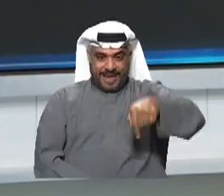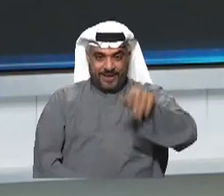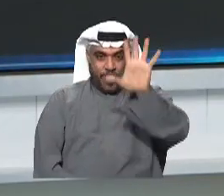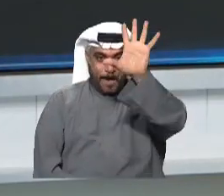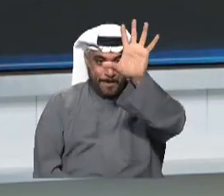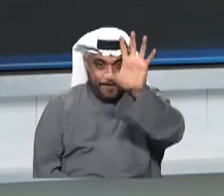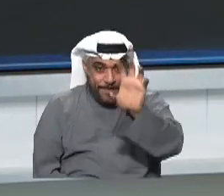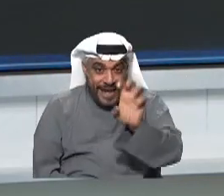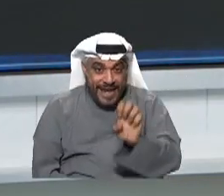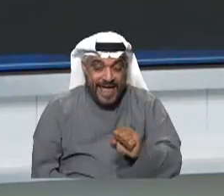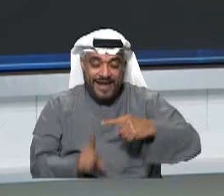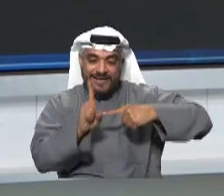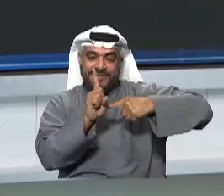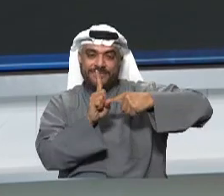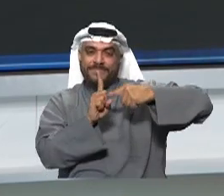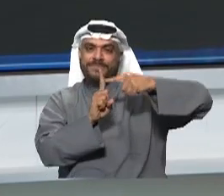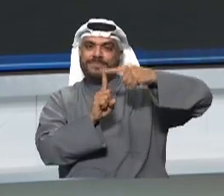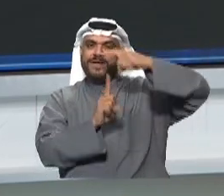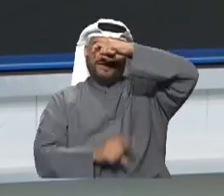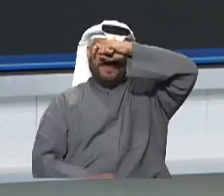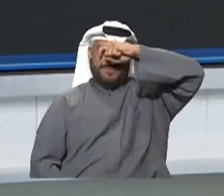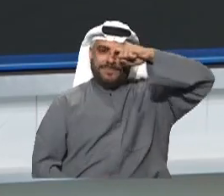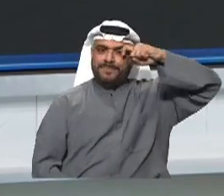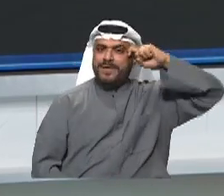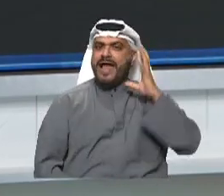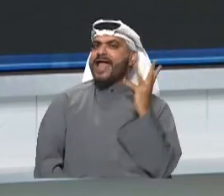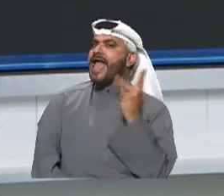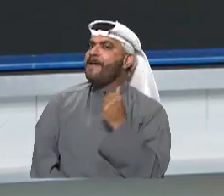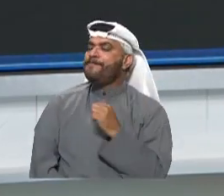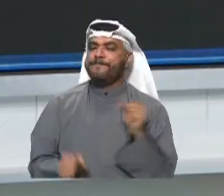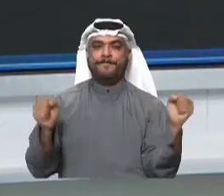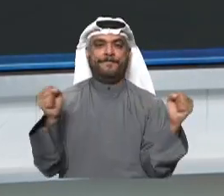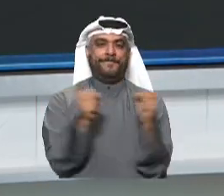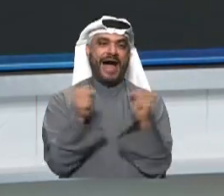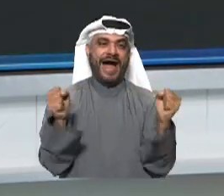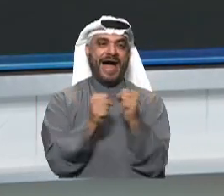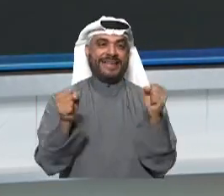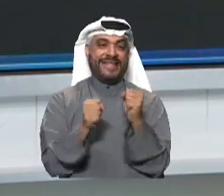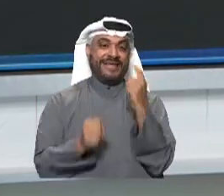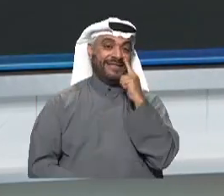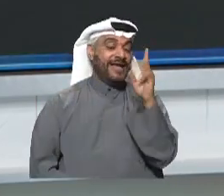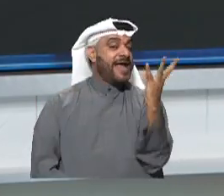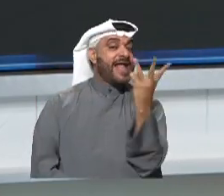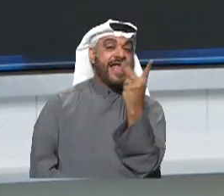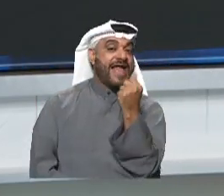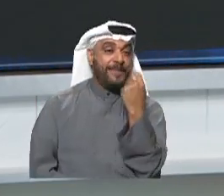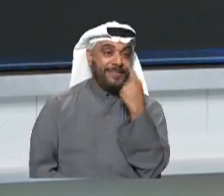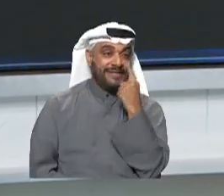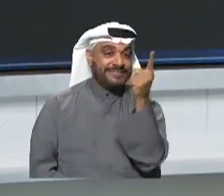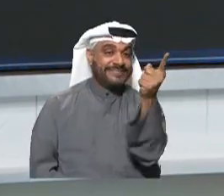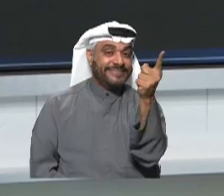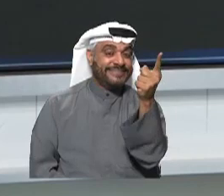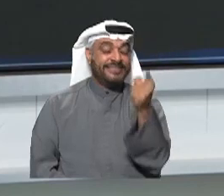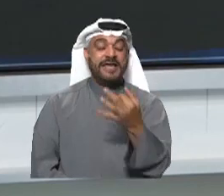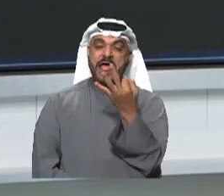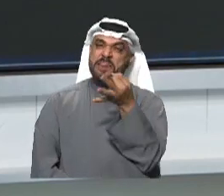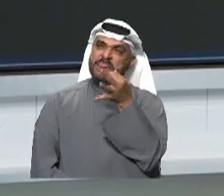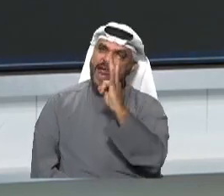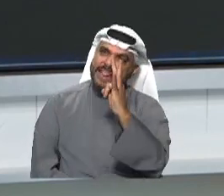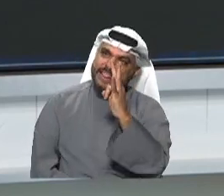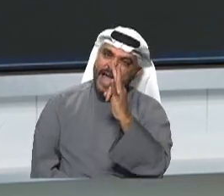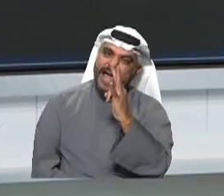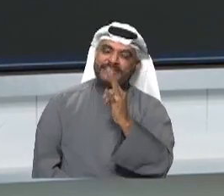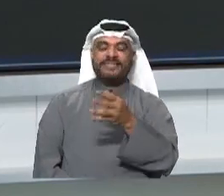اجواء راح تستمر معنا مائله للبروده الى بارده في بعض المناطق متوقع تتفاوت درجات الحراره ما بين 13 الى